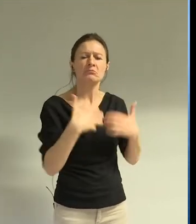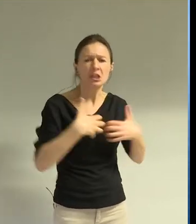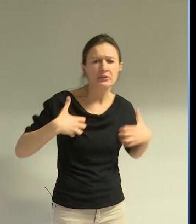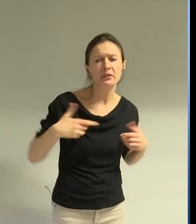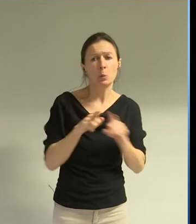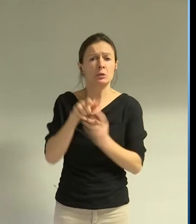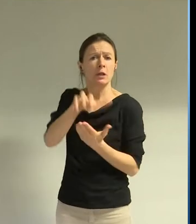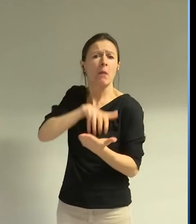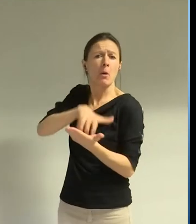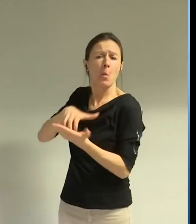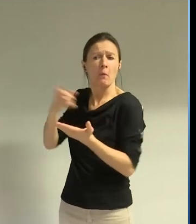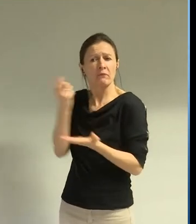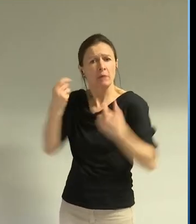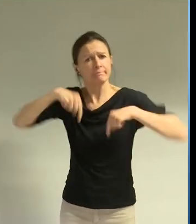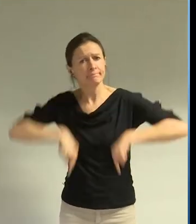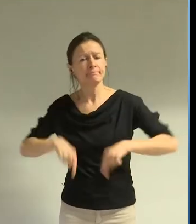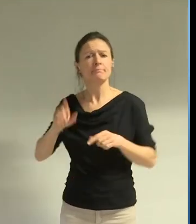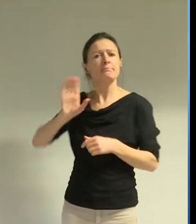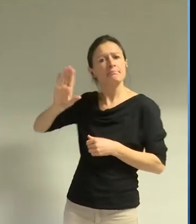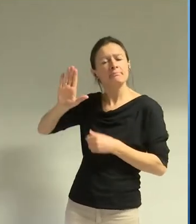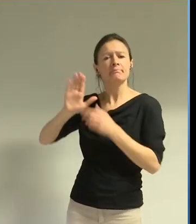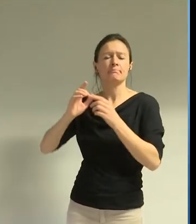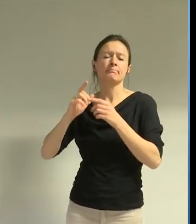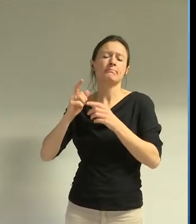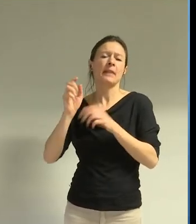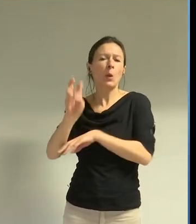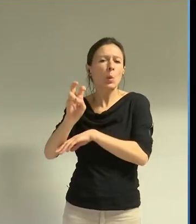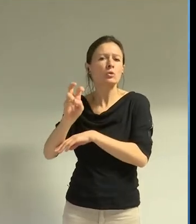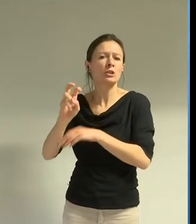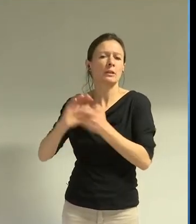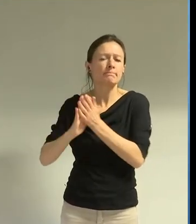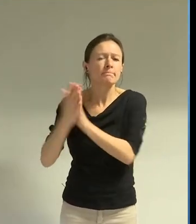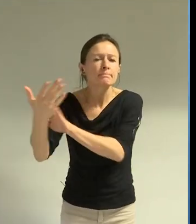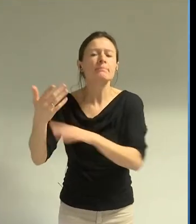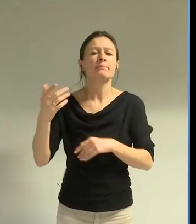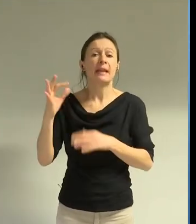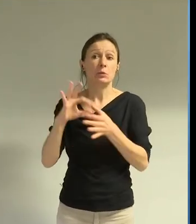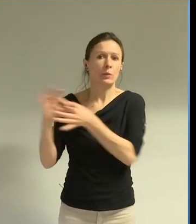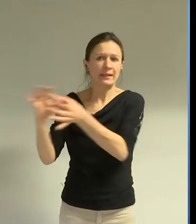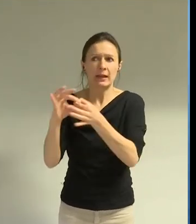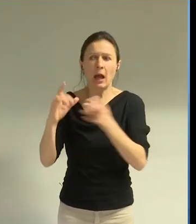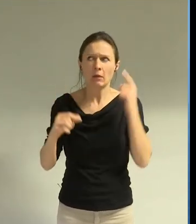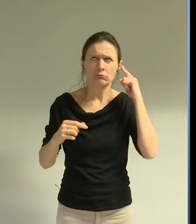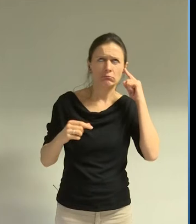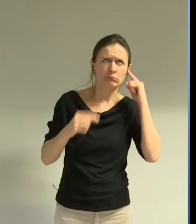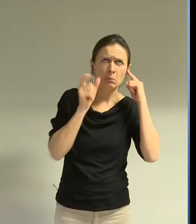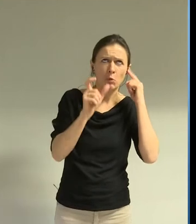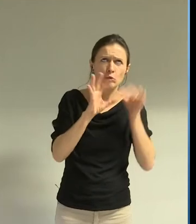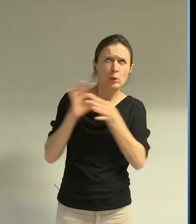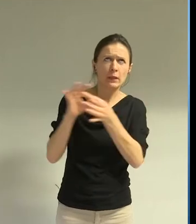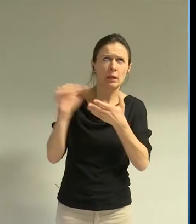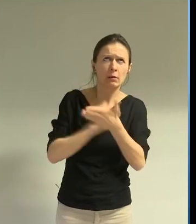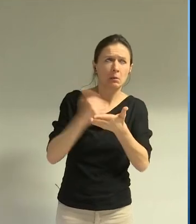rapports du ministère de la transition écologique et solidaire après midi nous l'oreillette que le mot solidaire a été gommée récemment